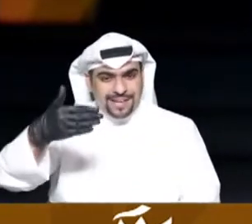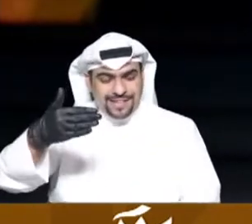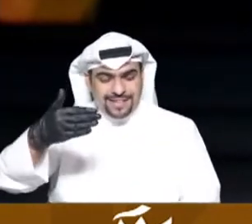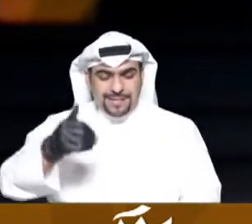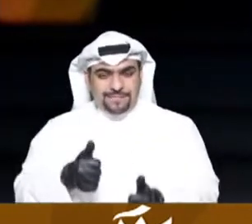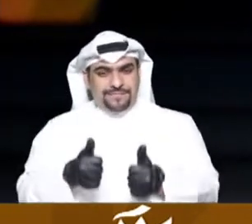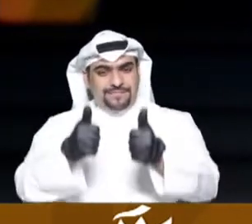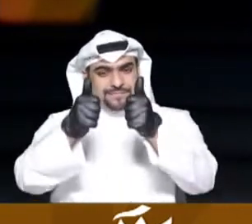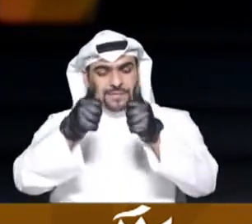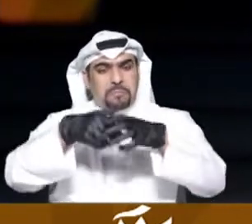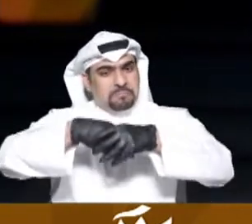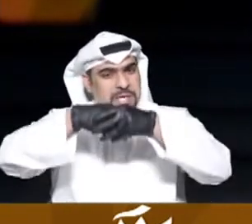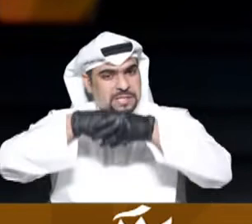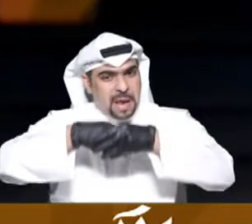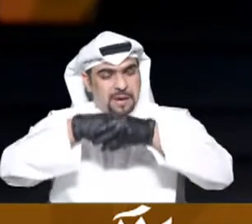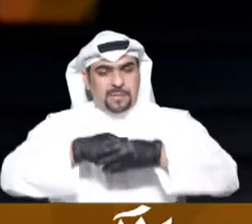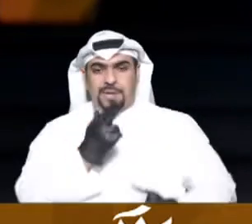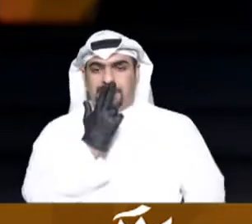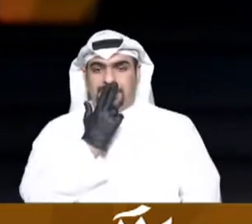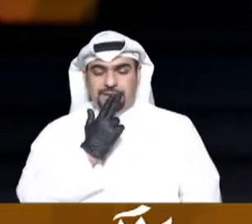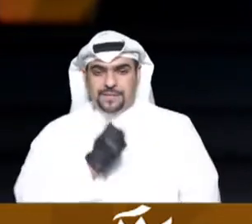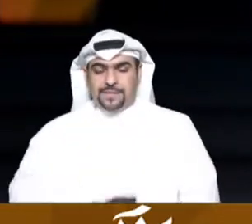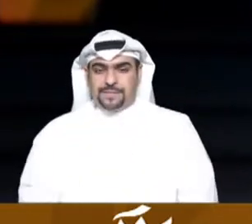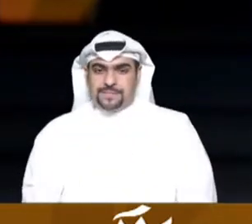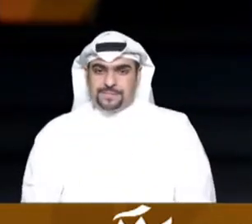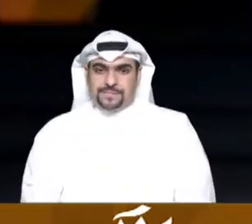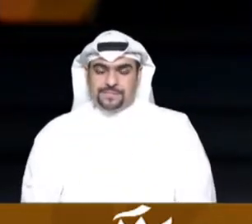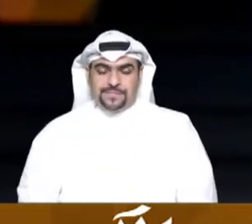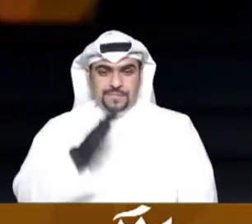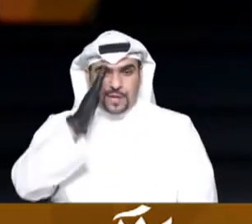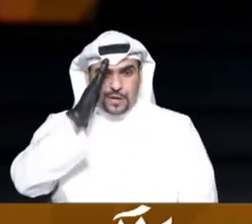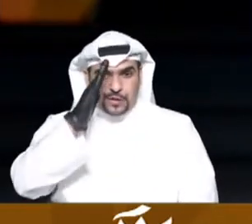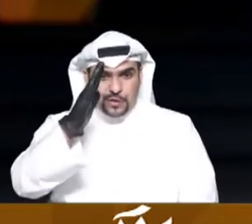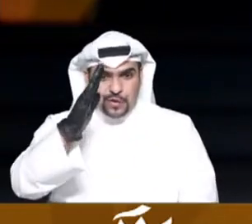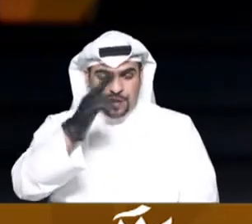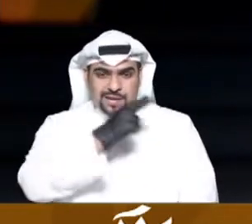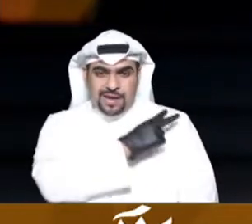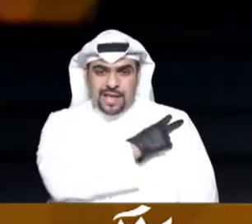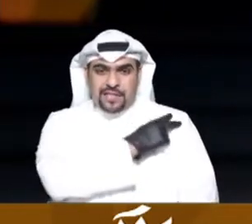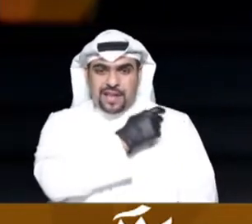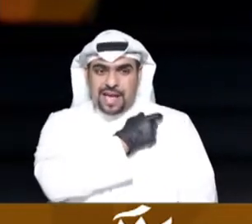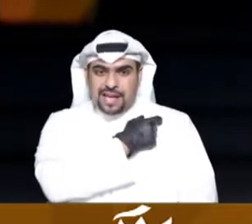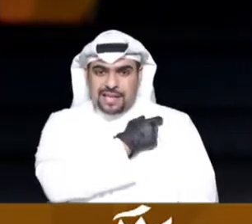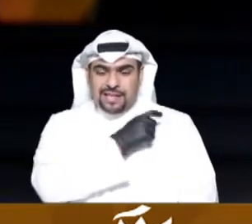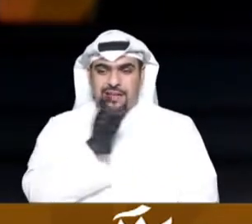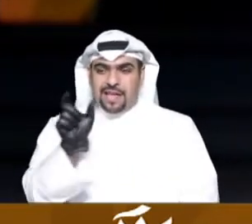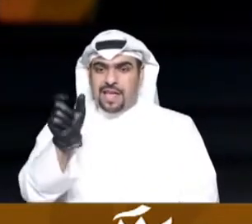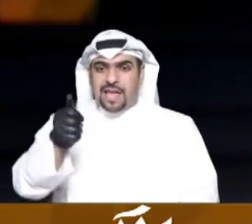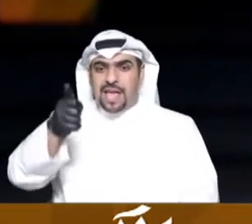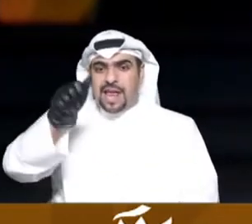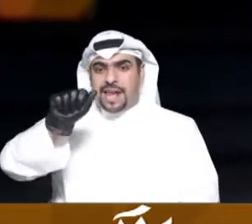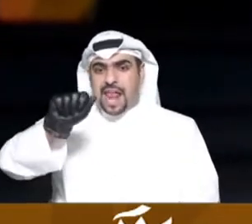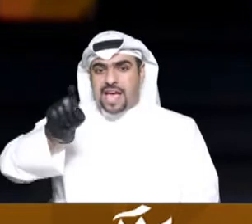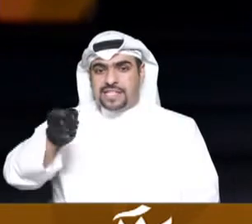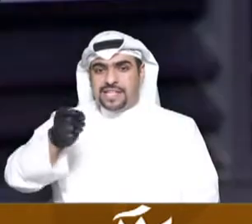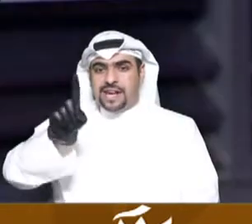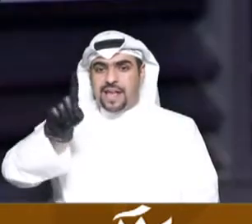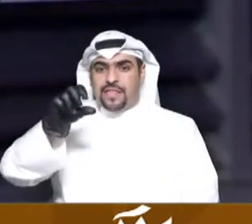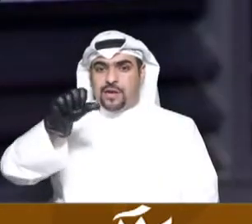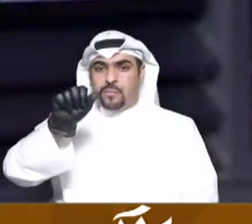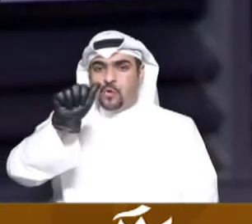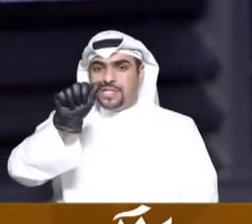الاجواء العائليه ان شاء الله. نعم. نعم احنا شاكرين لك يعني العقيد ناصر بصليب